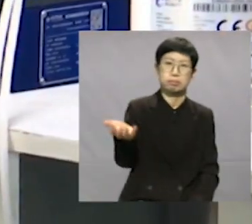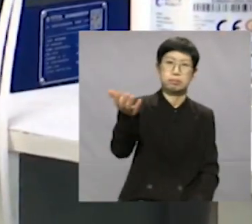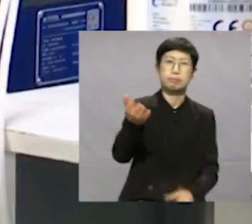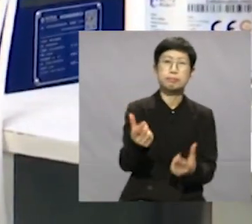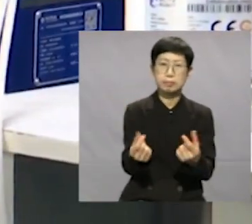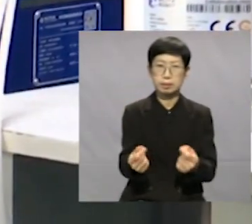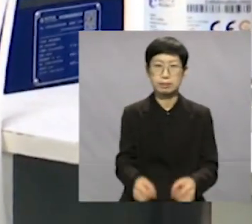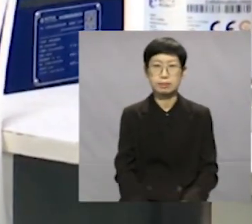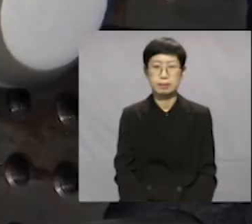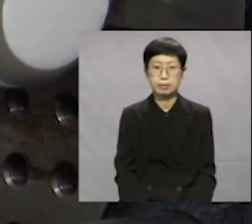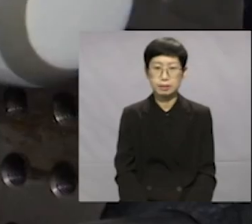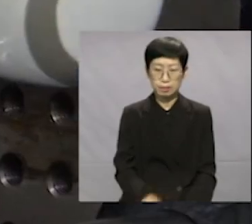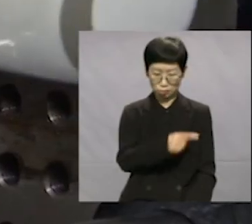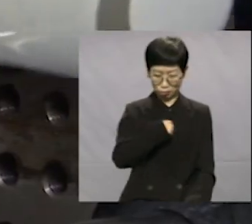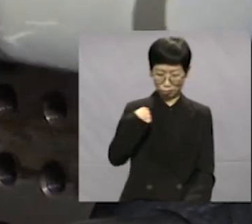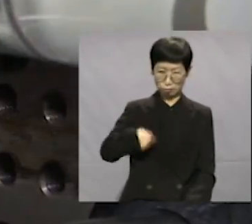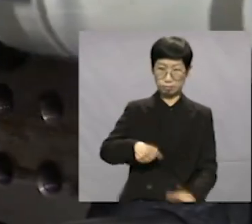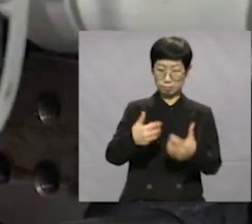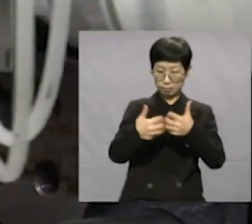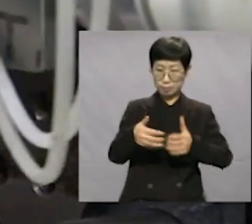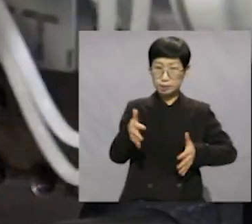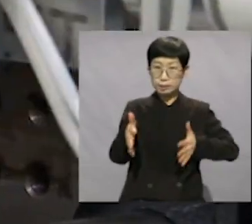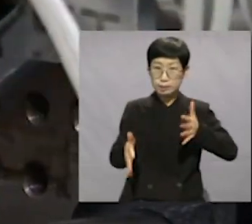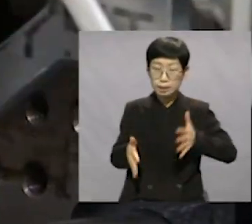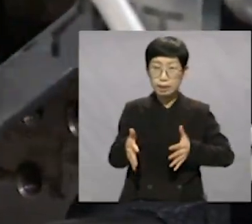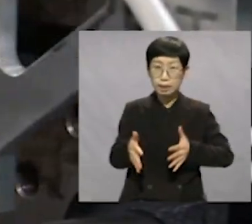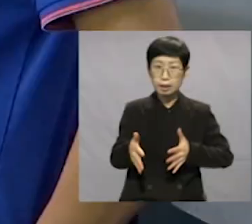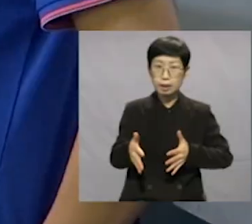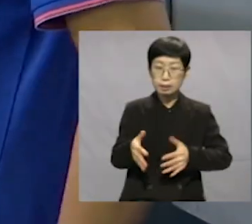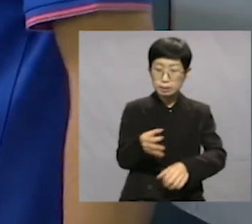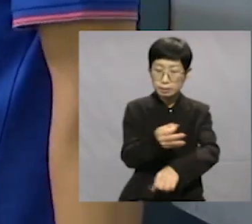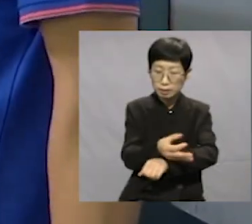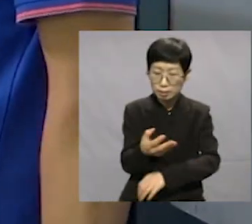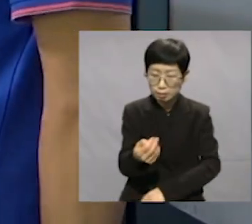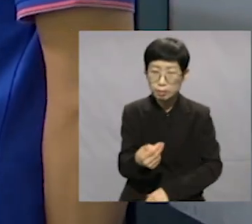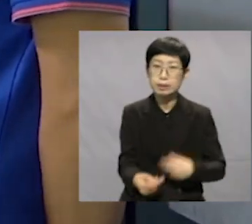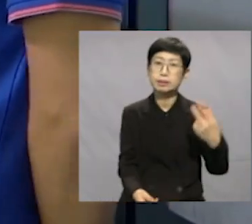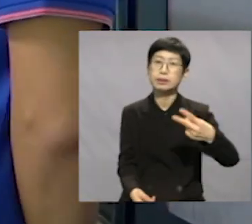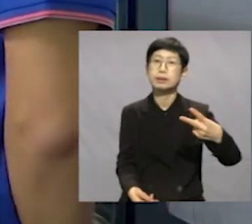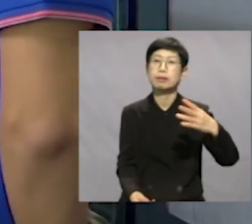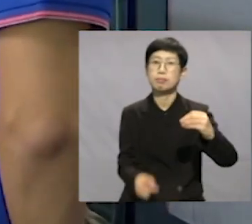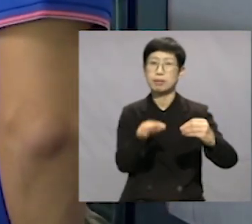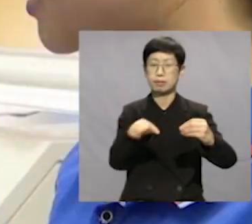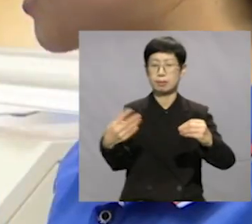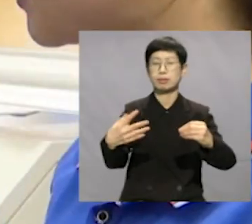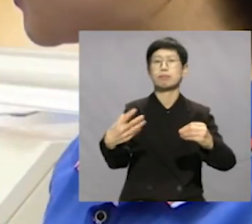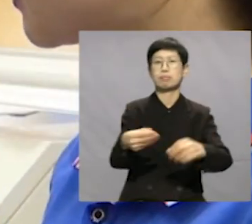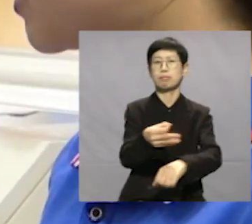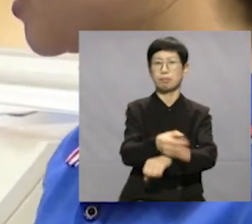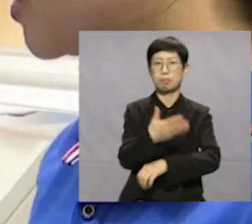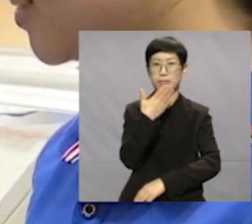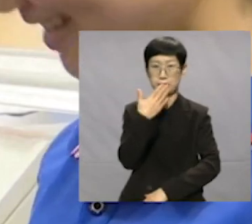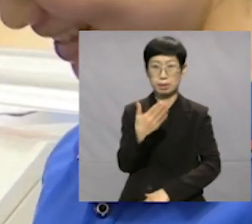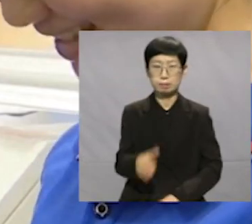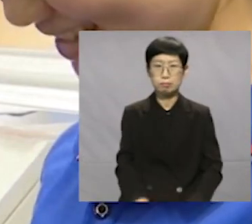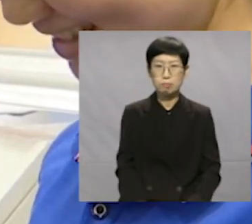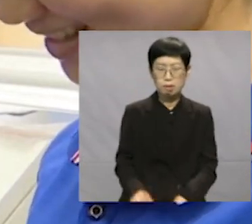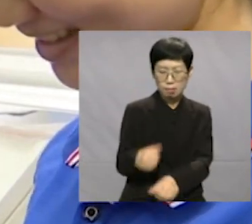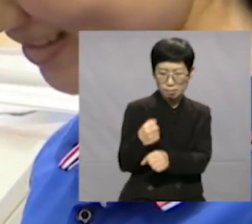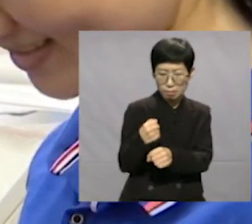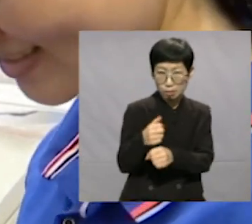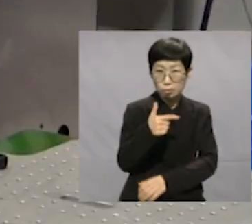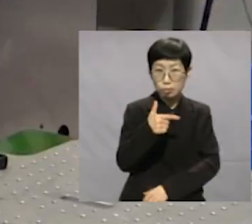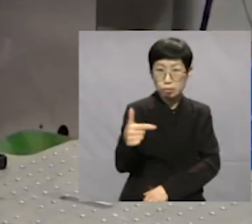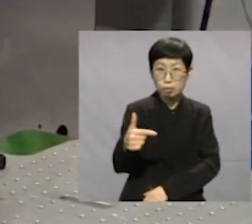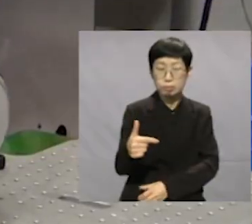같은 경우에는 이 옵티머스 로봇들 같은 경우는 한 2천만 원에서 4천만 원 정도예요. 근데 이게 사실 대량 생산이 시작되게 되면은